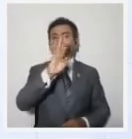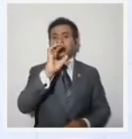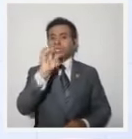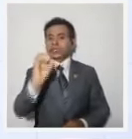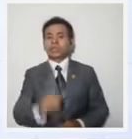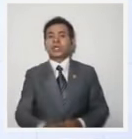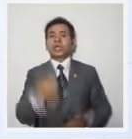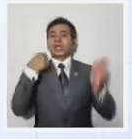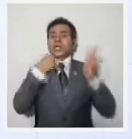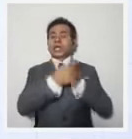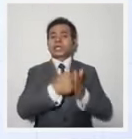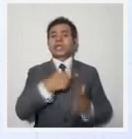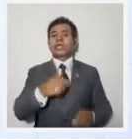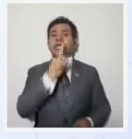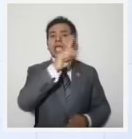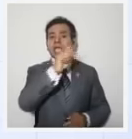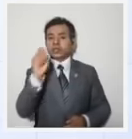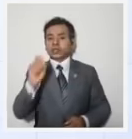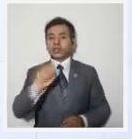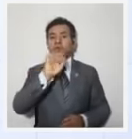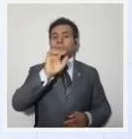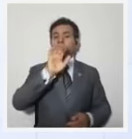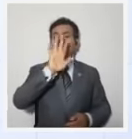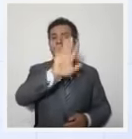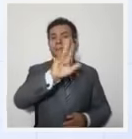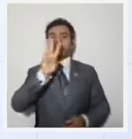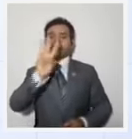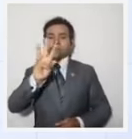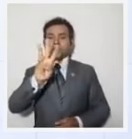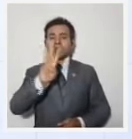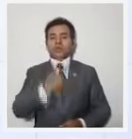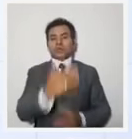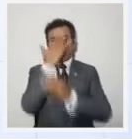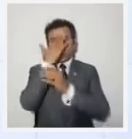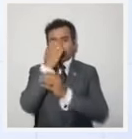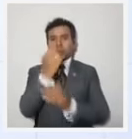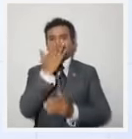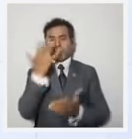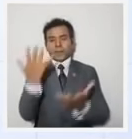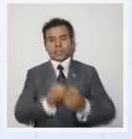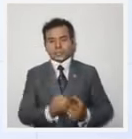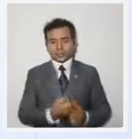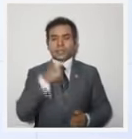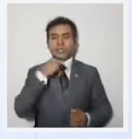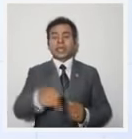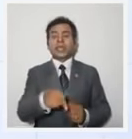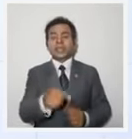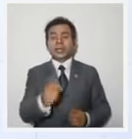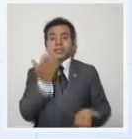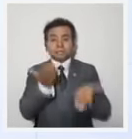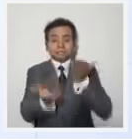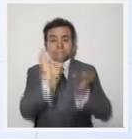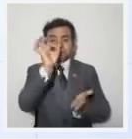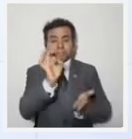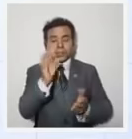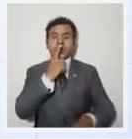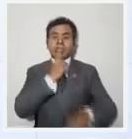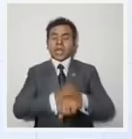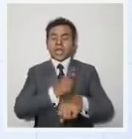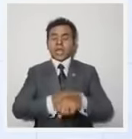জন, ময়মনসিংহ বিভাগে 400 জন, বরিশাল বিভাগে 130 জন এবং রাজশাহী বিভাগে 153